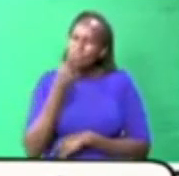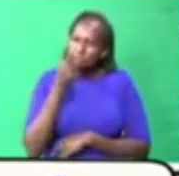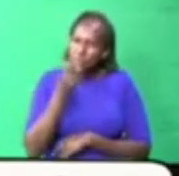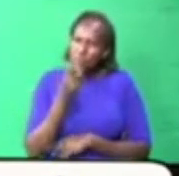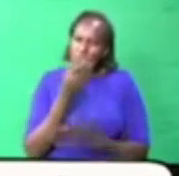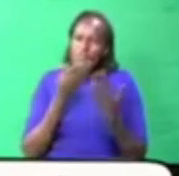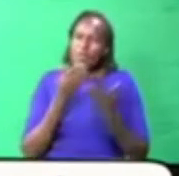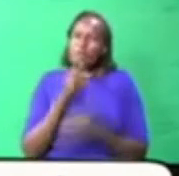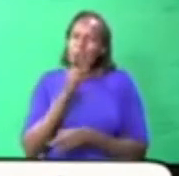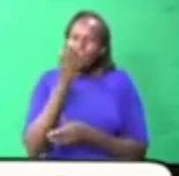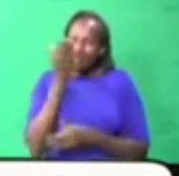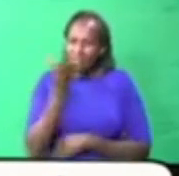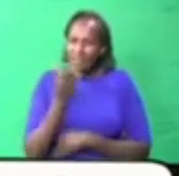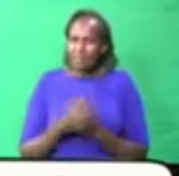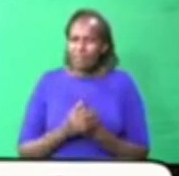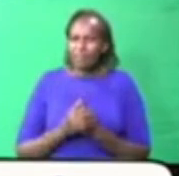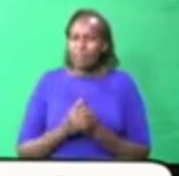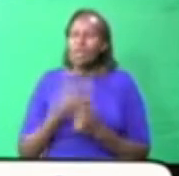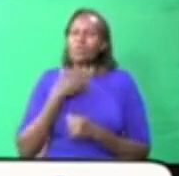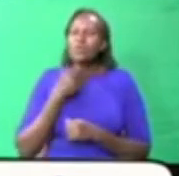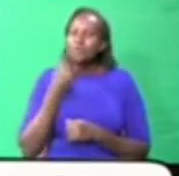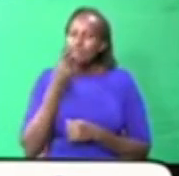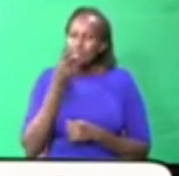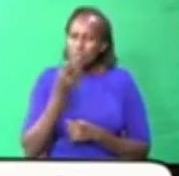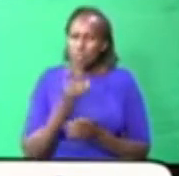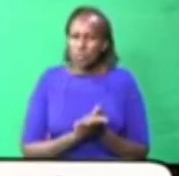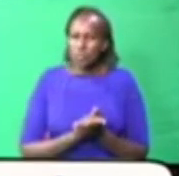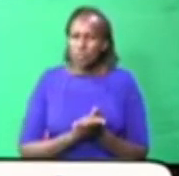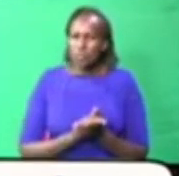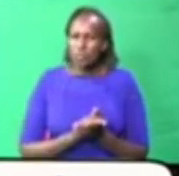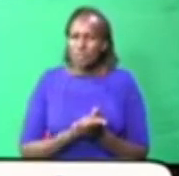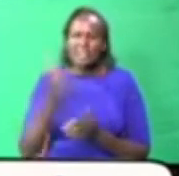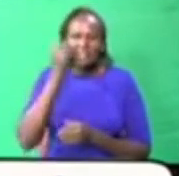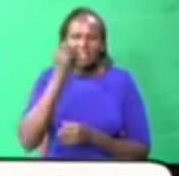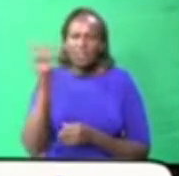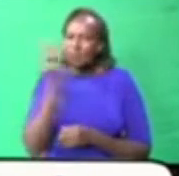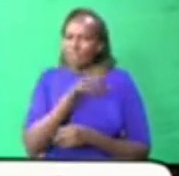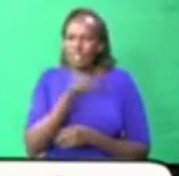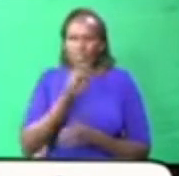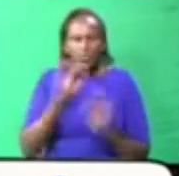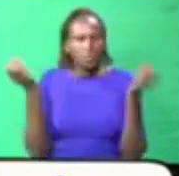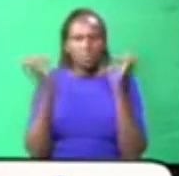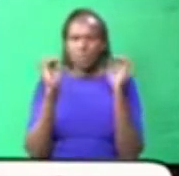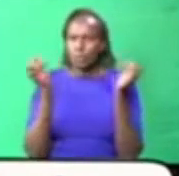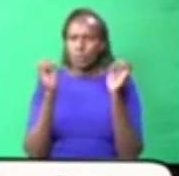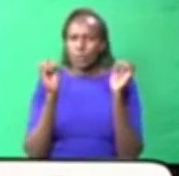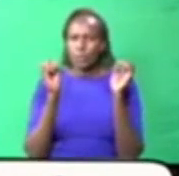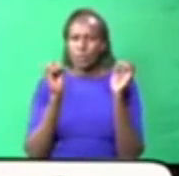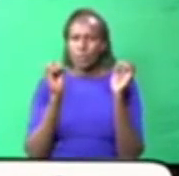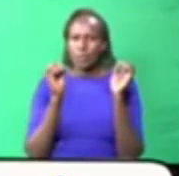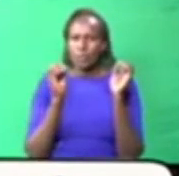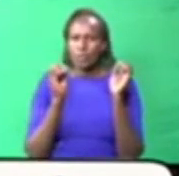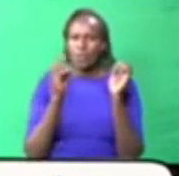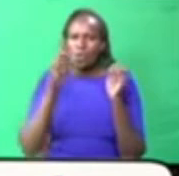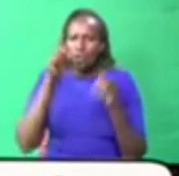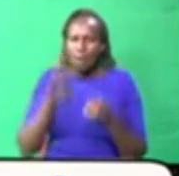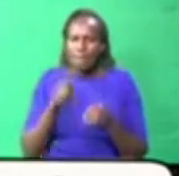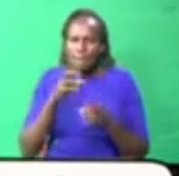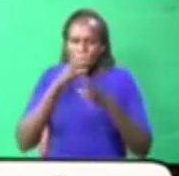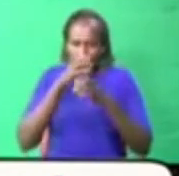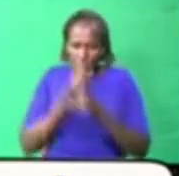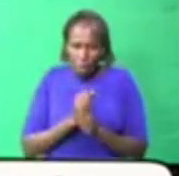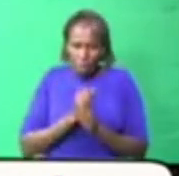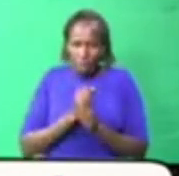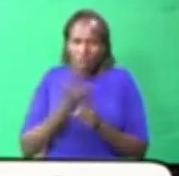pale. Nataka kuambia kwamba ule ugonjwa utakumaliza. That is a testimony in the making. That's why you have to hold on to that